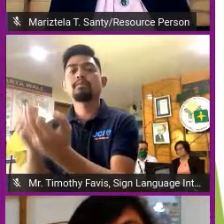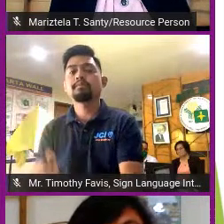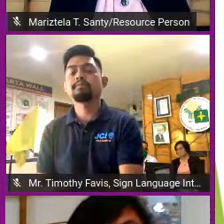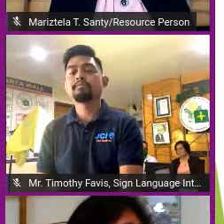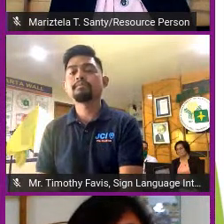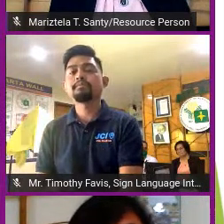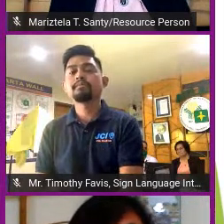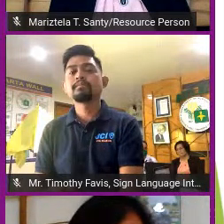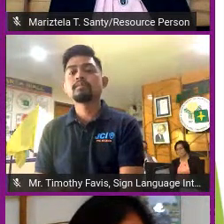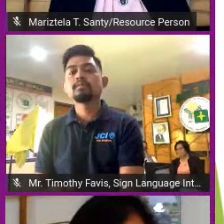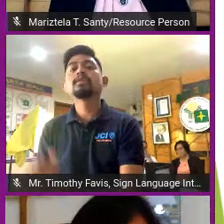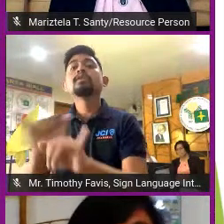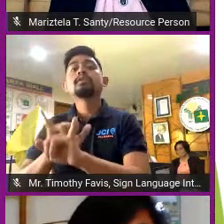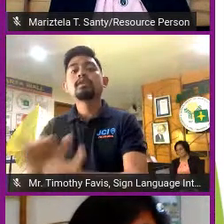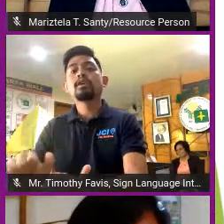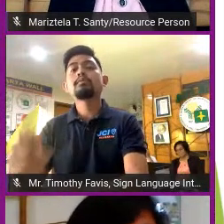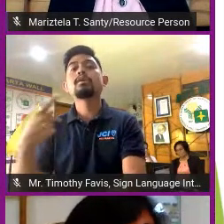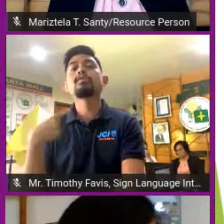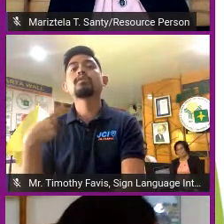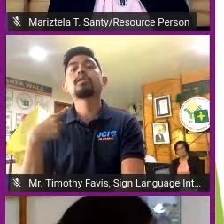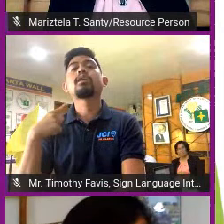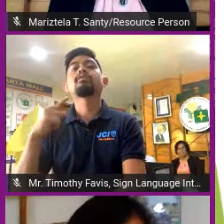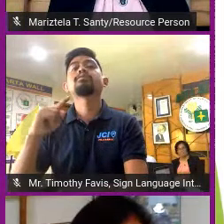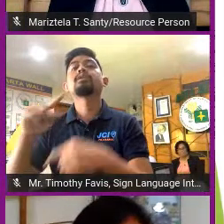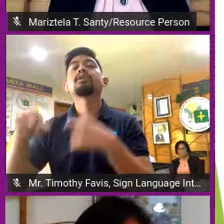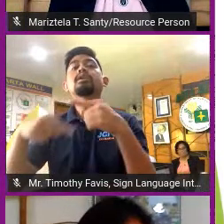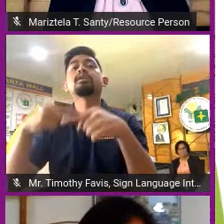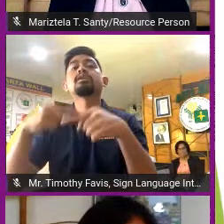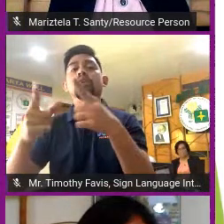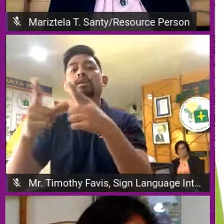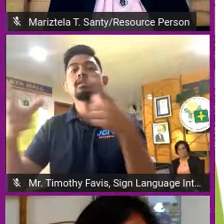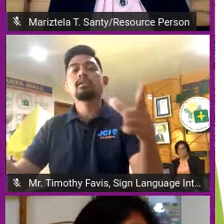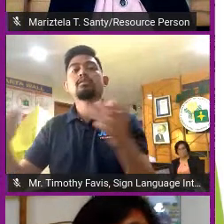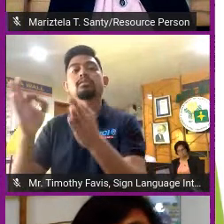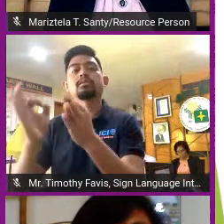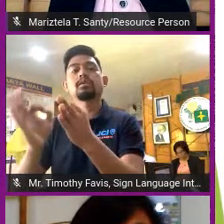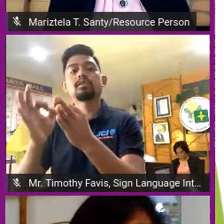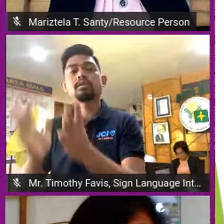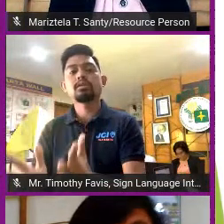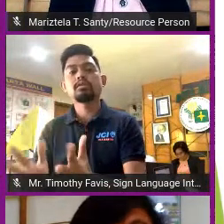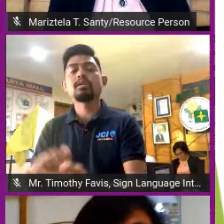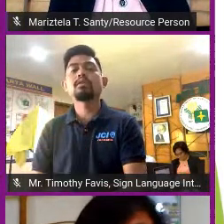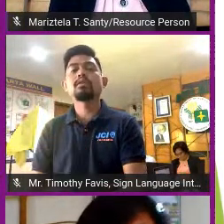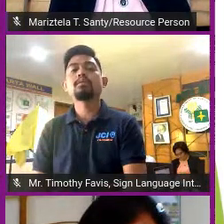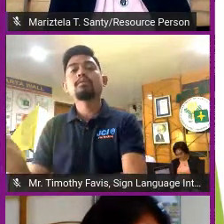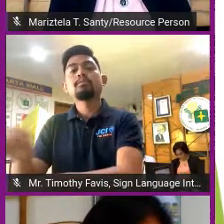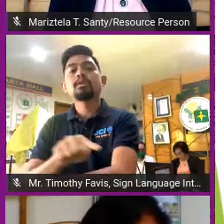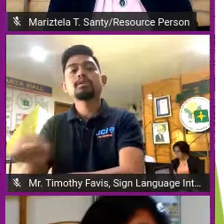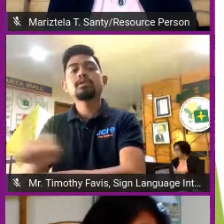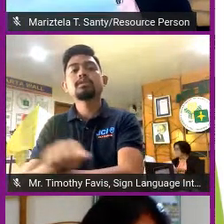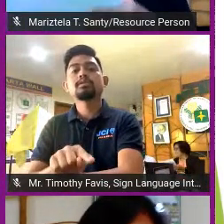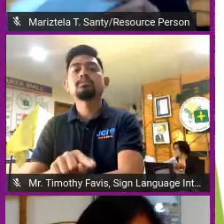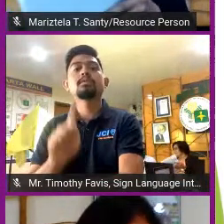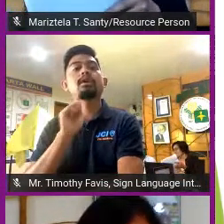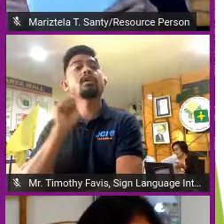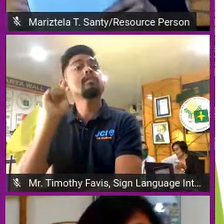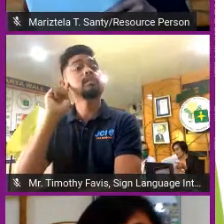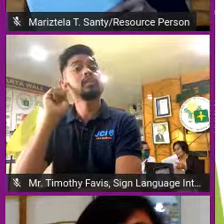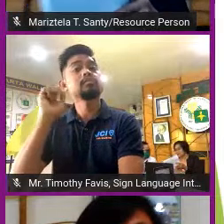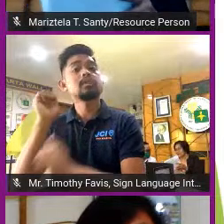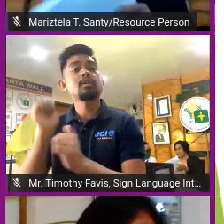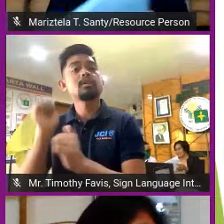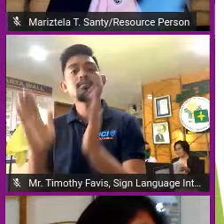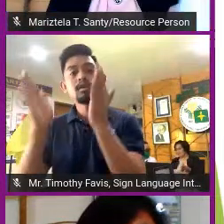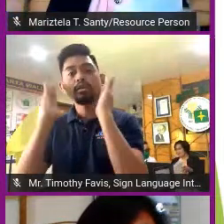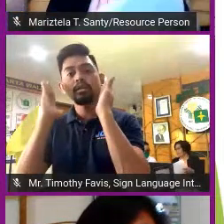din po tayong sign language interpreter para naman po sa ating mga kapatid na may mga kapansanan. So sa